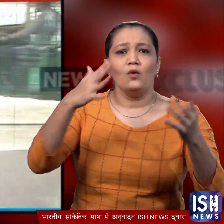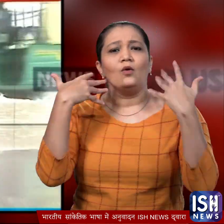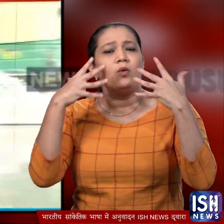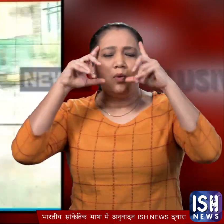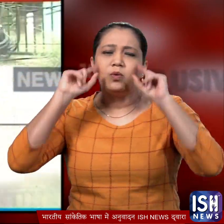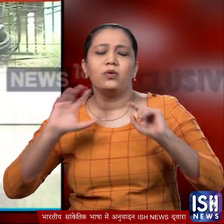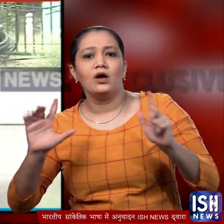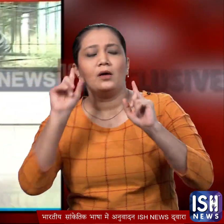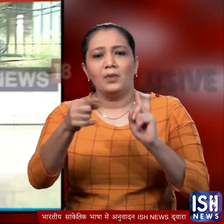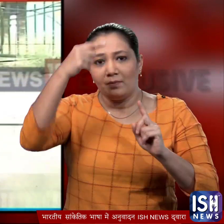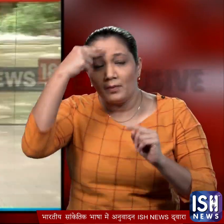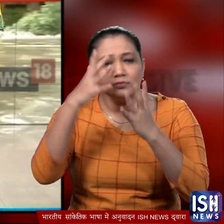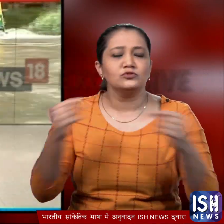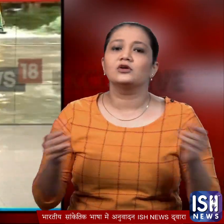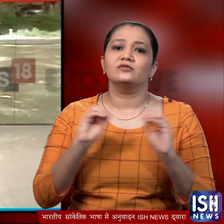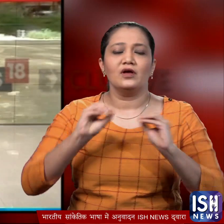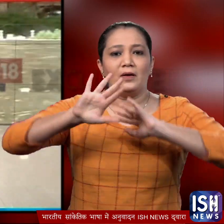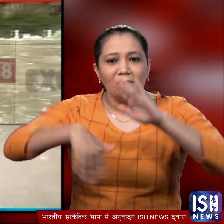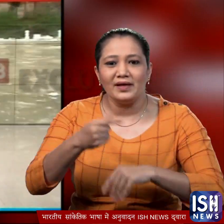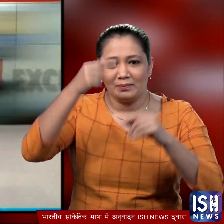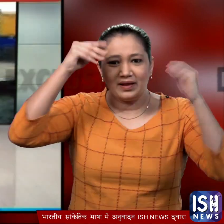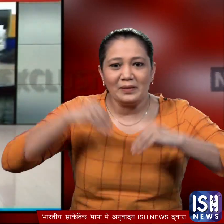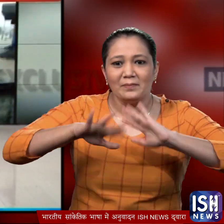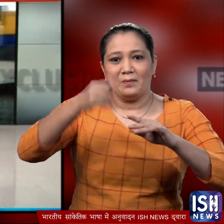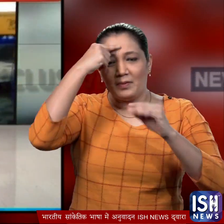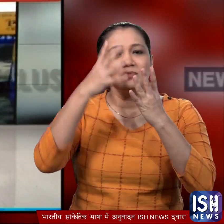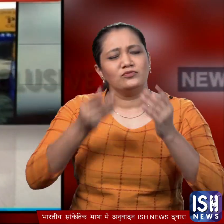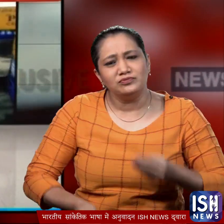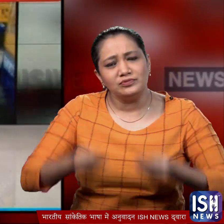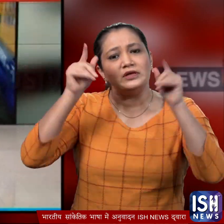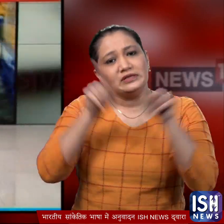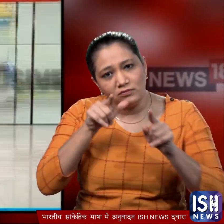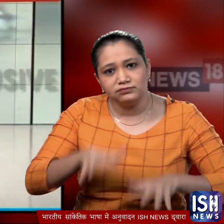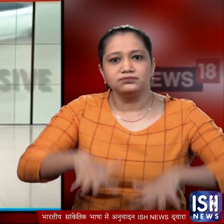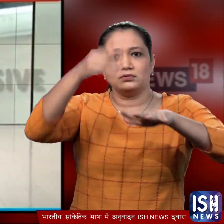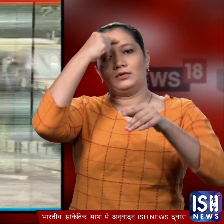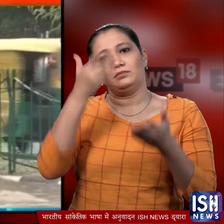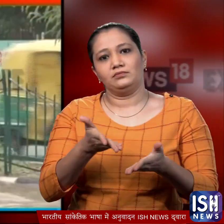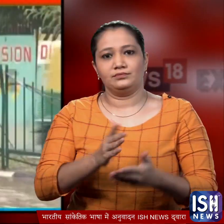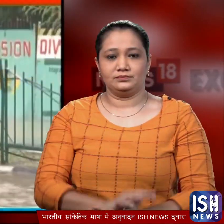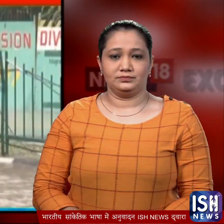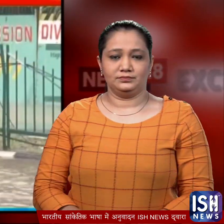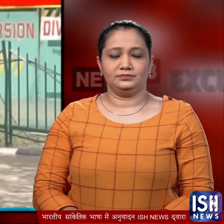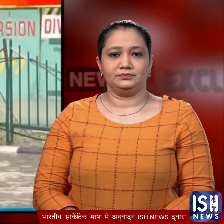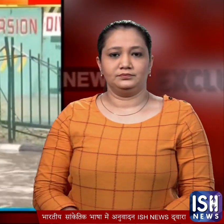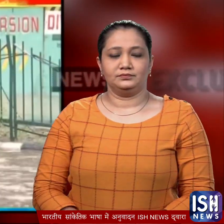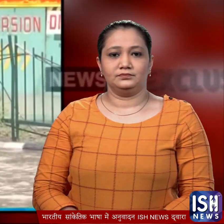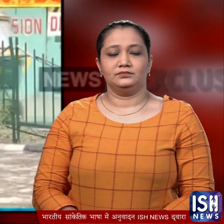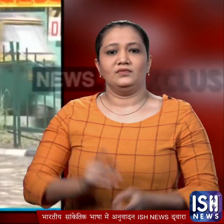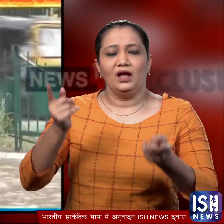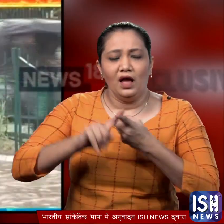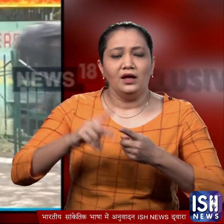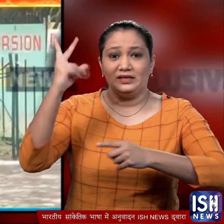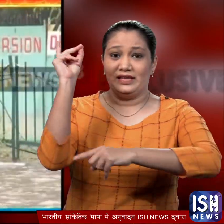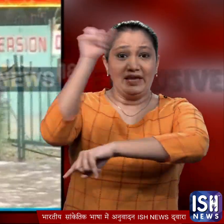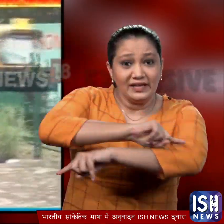हुआ, लेकिन वो समस्याएं खत्म नहीं हुई जो बारिश के बाद पैदा होती हैं। जल भराव उन्हीं समस्याओं में एक है, जिसकी वजह से